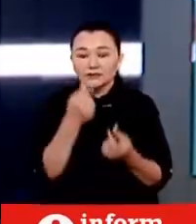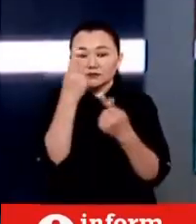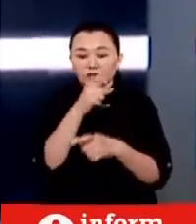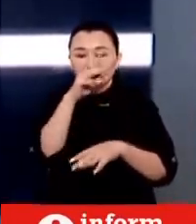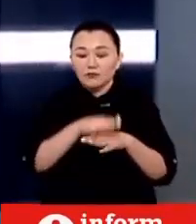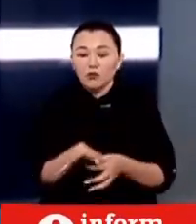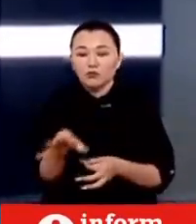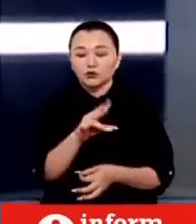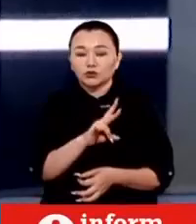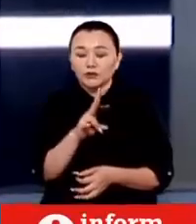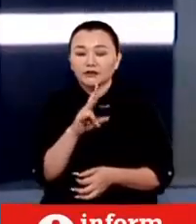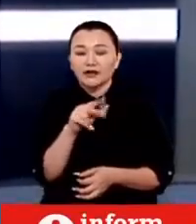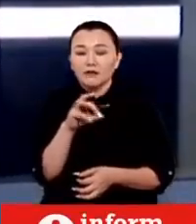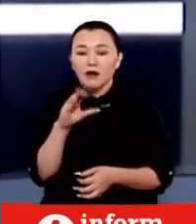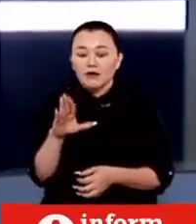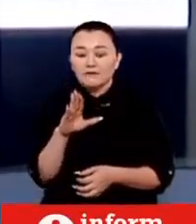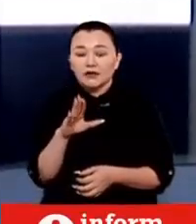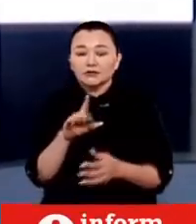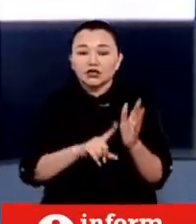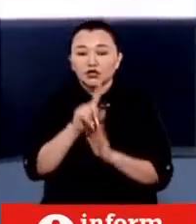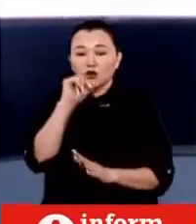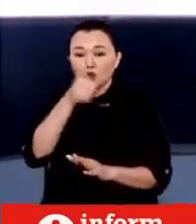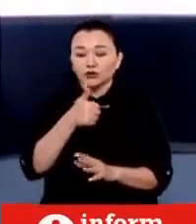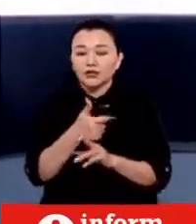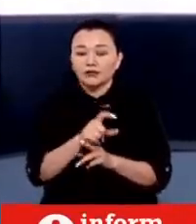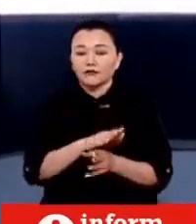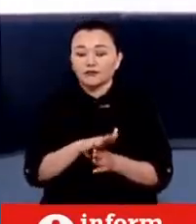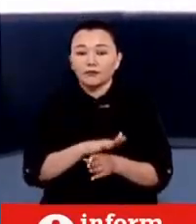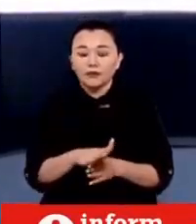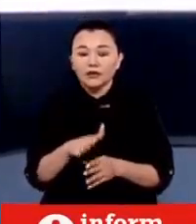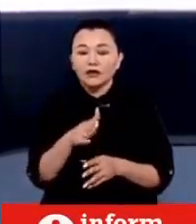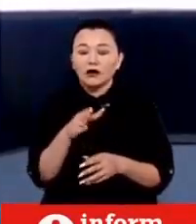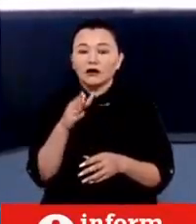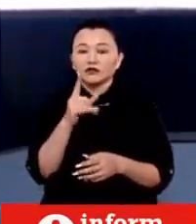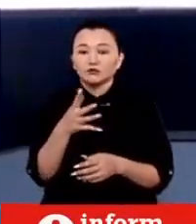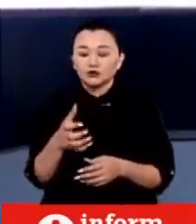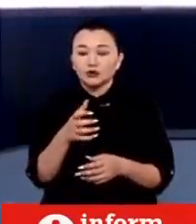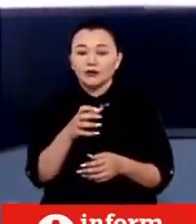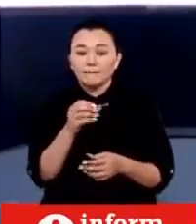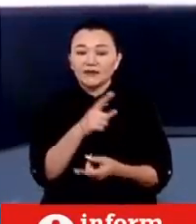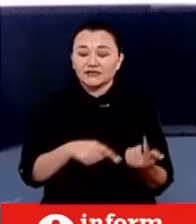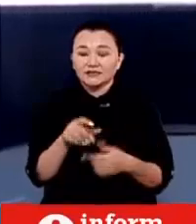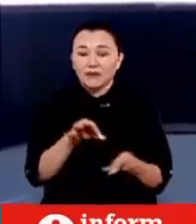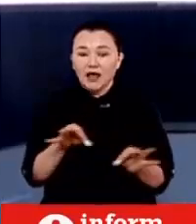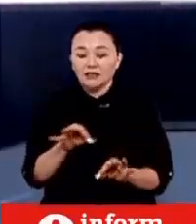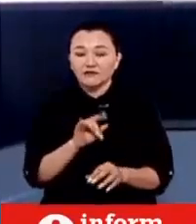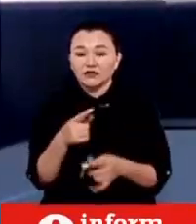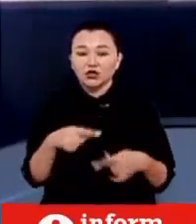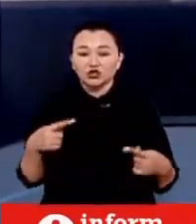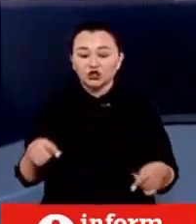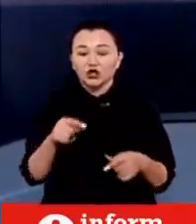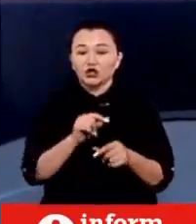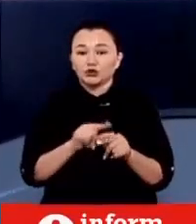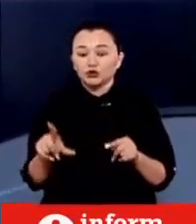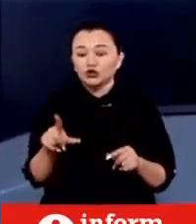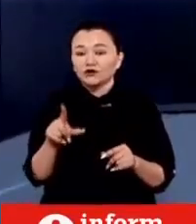области Нурлыбек Налибаев. С начала года на реализацию свыше 1500 бизнес-проектов из различных